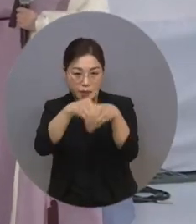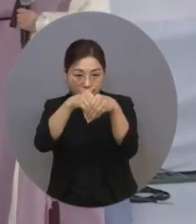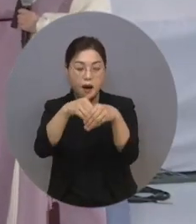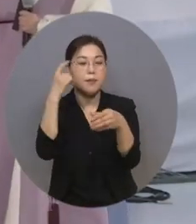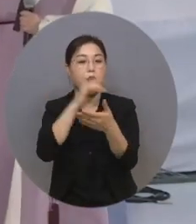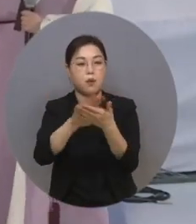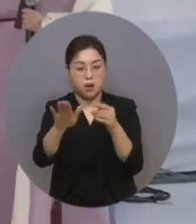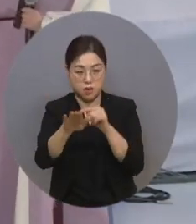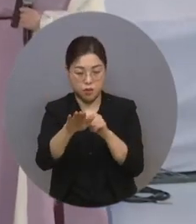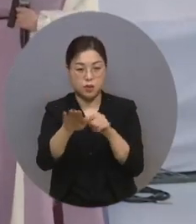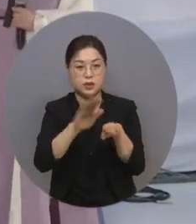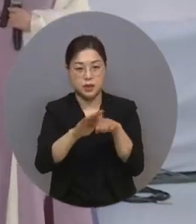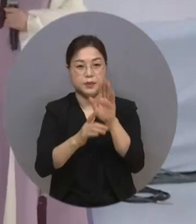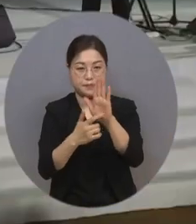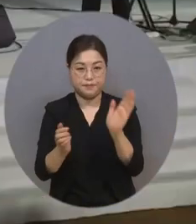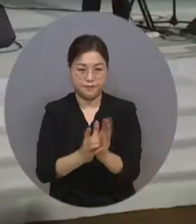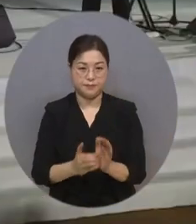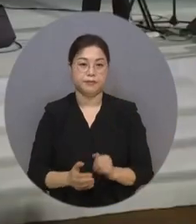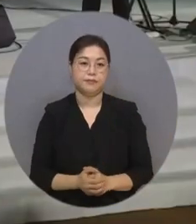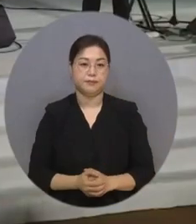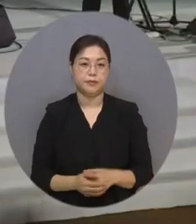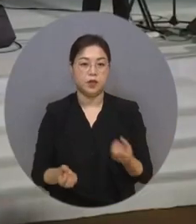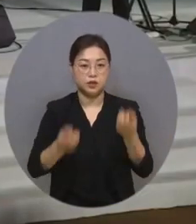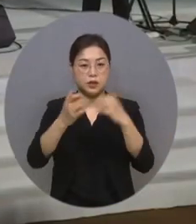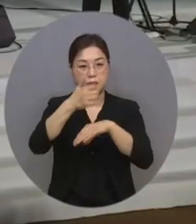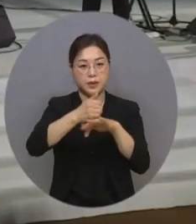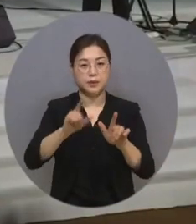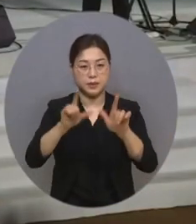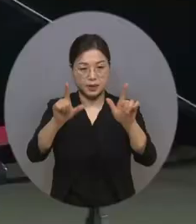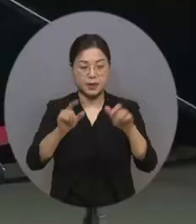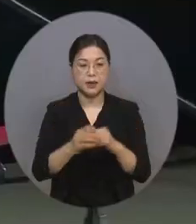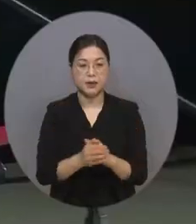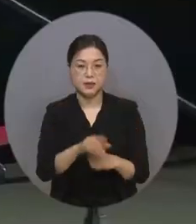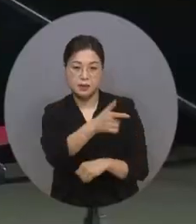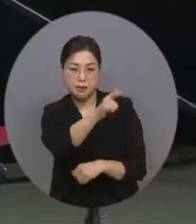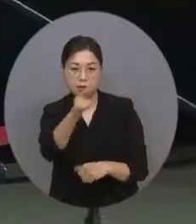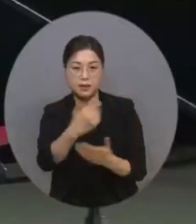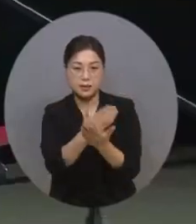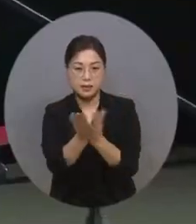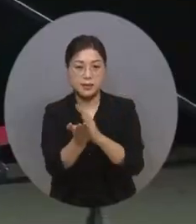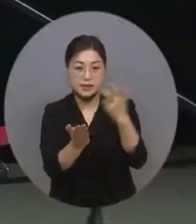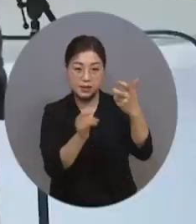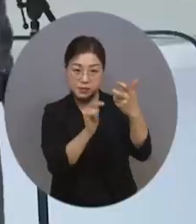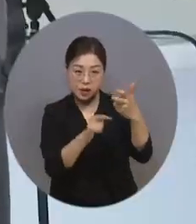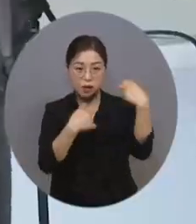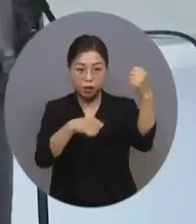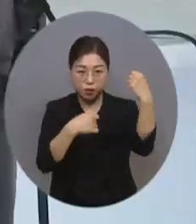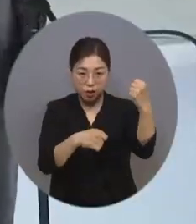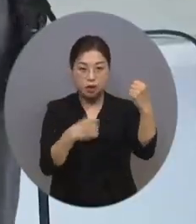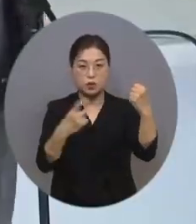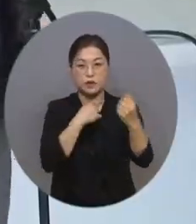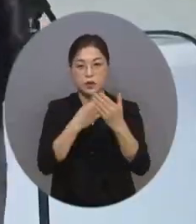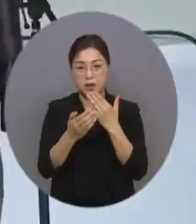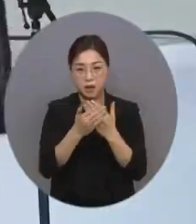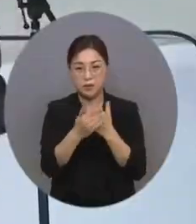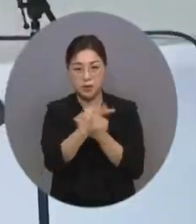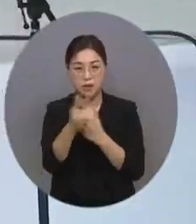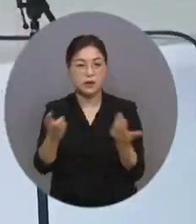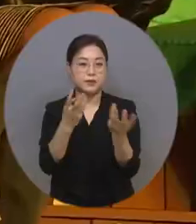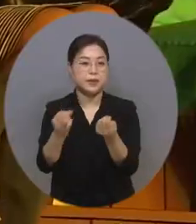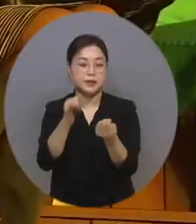계기로 승화시켰습니다. 축제 마지막 날까지 70여 종의 다채로운 공연과 체험 프로그램이